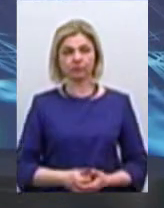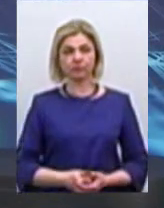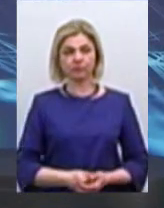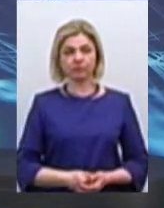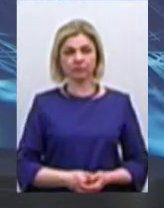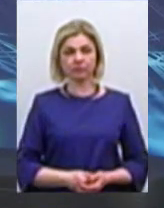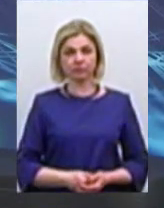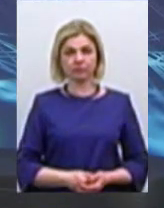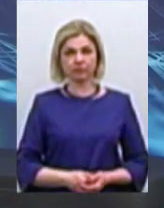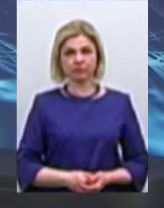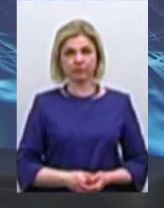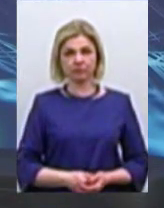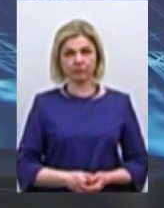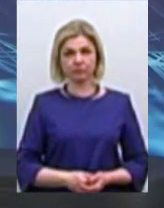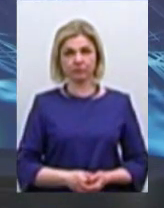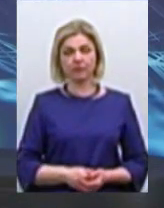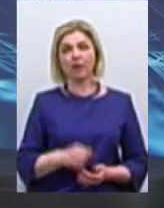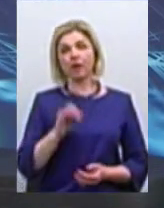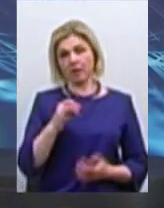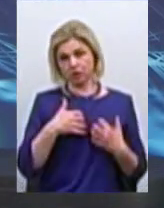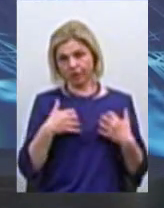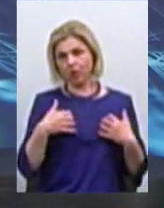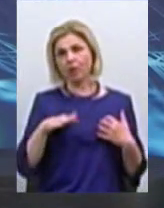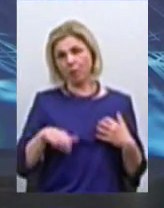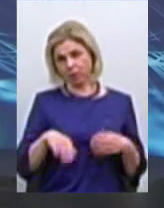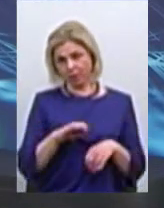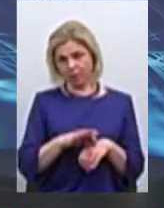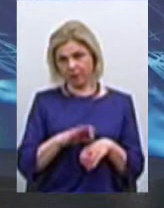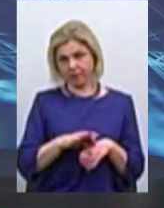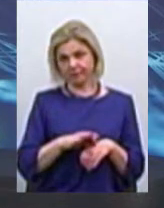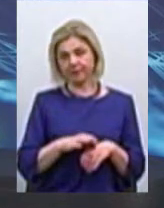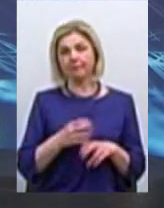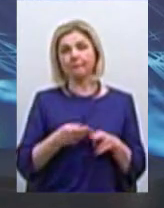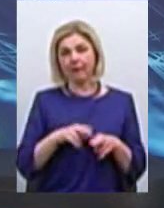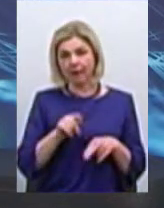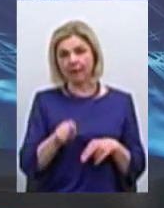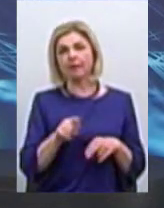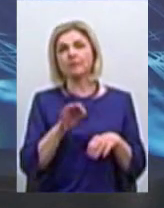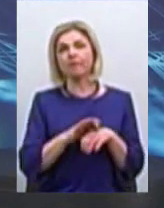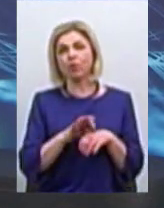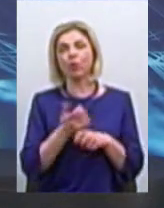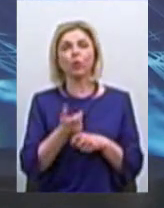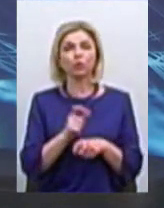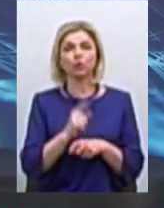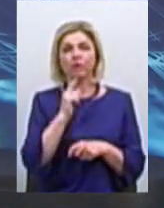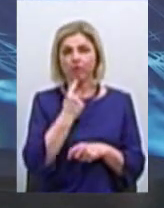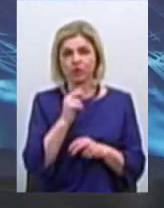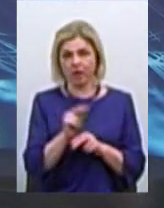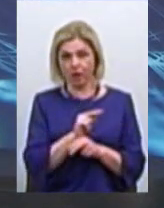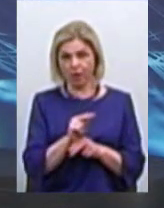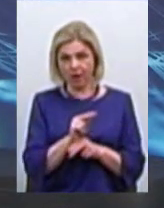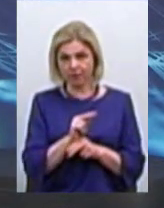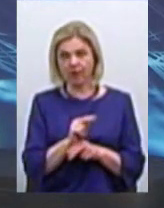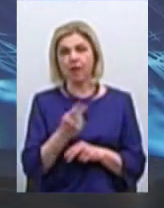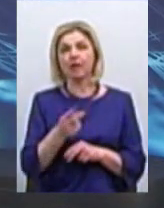цього паразита і потім хворіє. І це теж дуже захворювання таке, яке дуже важко лікувати.